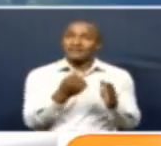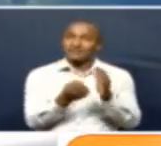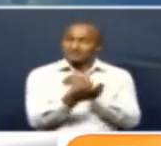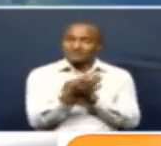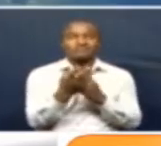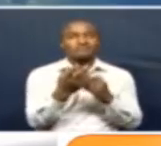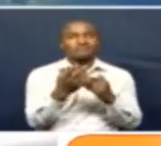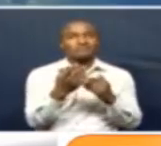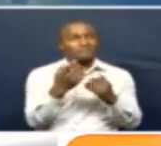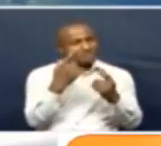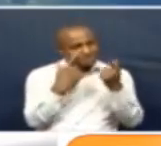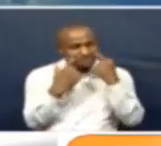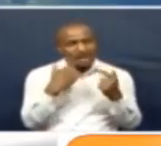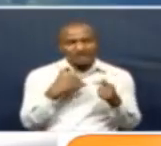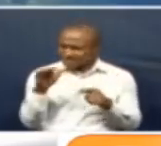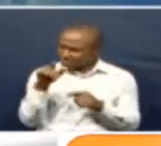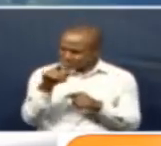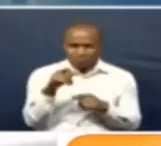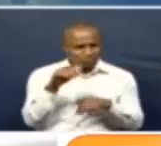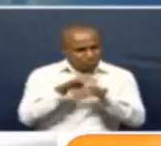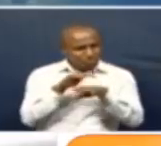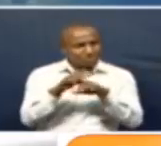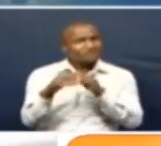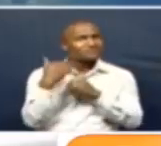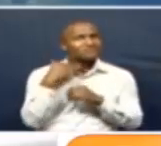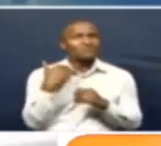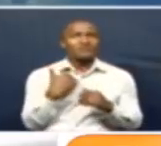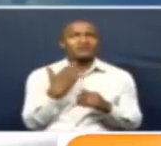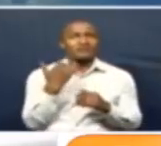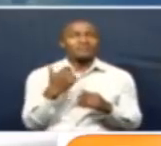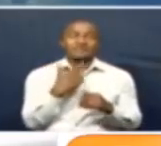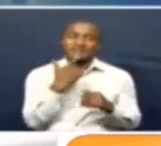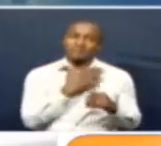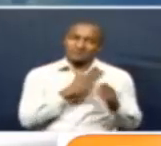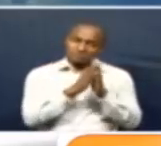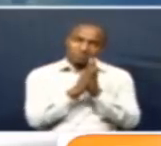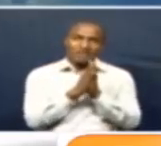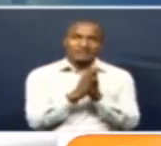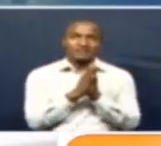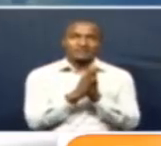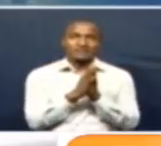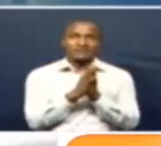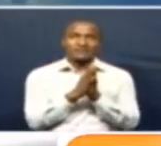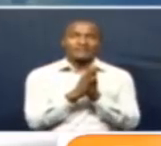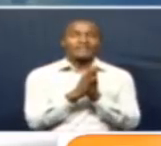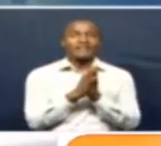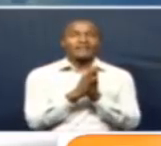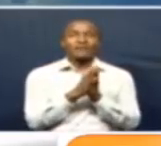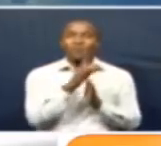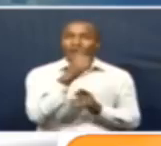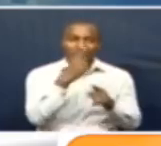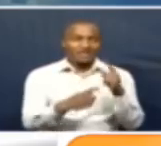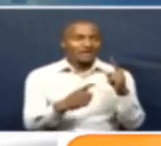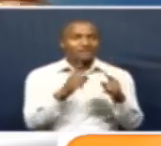Akaniuliza msichana mrembo namna hivi unaiba kwa nini? Nikamwambia ningeomba uniombe tu. Na nataka kukwambia Lilia ni siku maliza mwaka